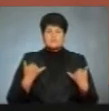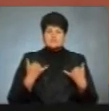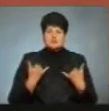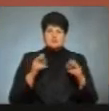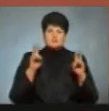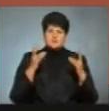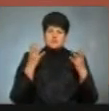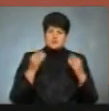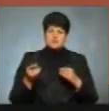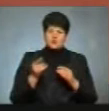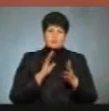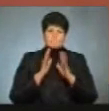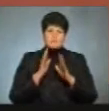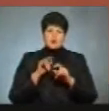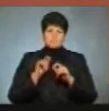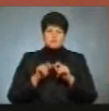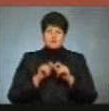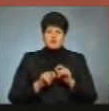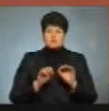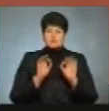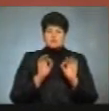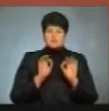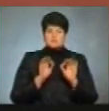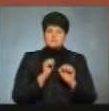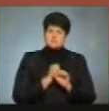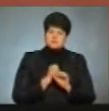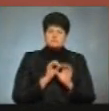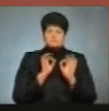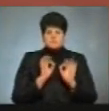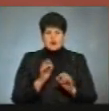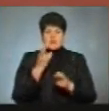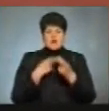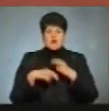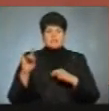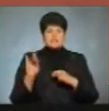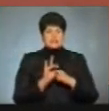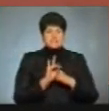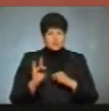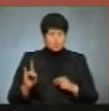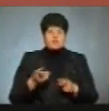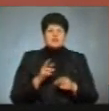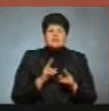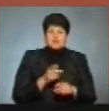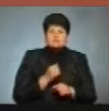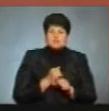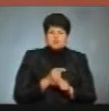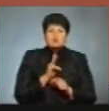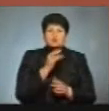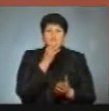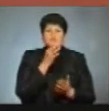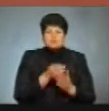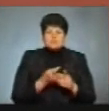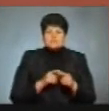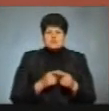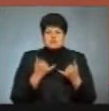вас в ефірі «Тема дня». В тернопільських парках перевіряють на справність атракціони. Чи справні вони, в якому стані та хто за них відповідає?